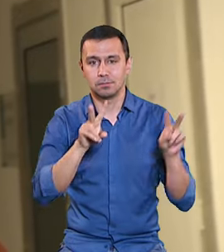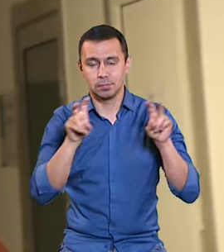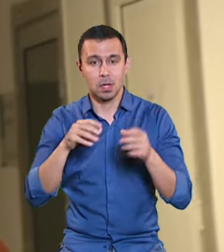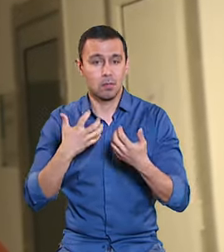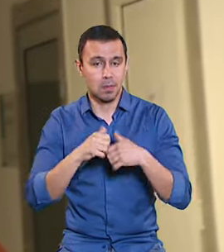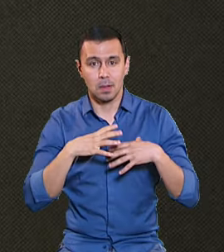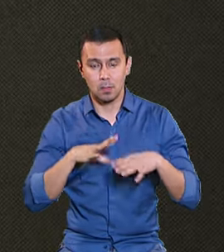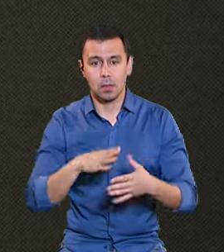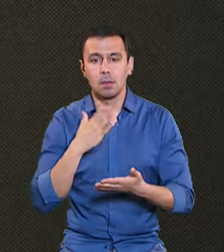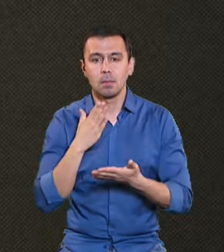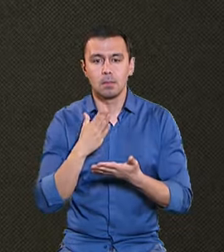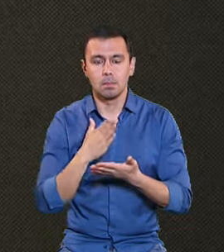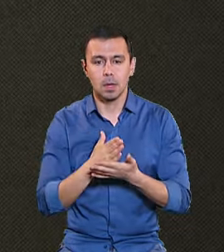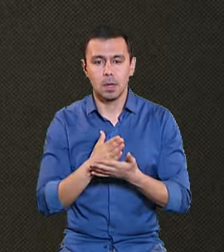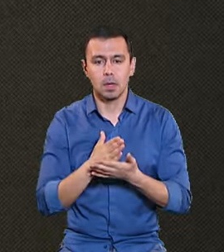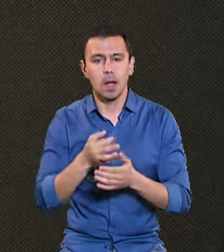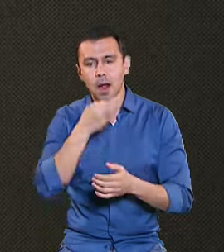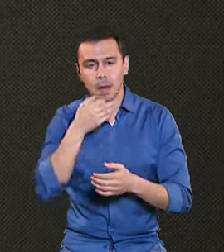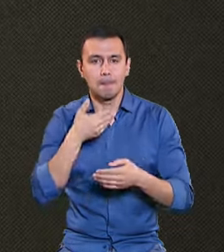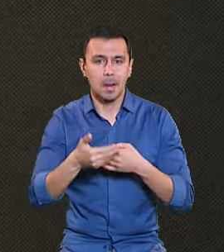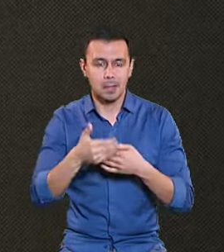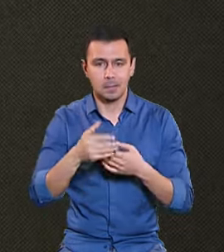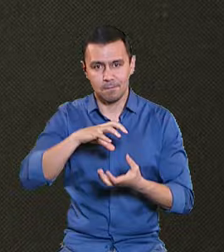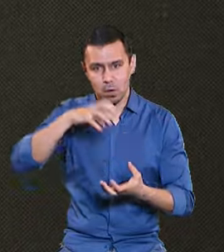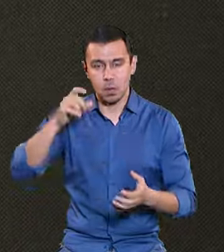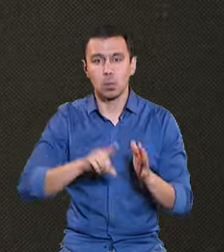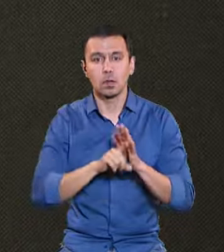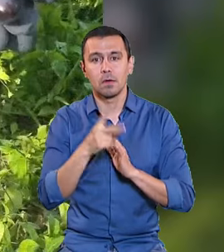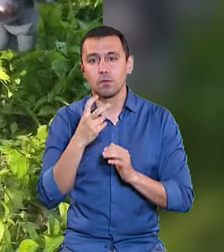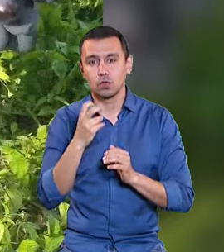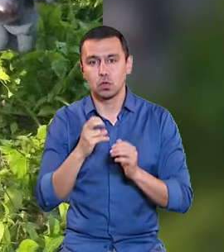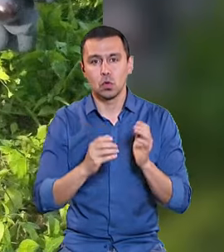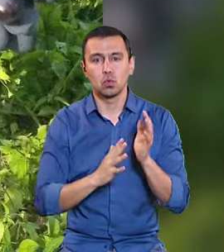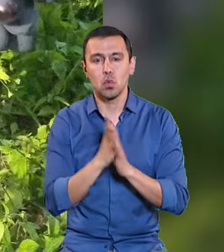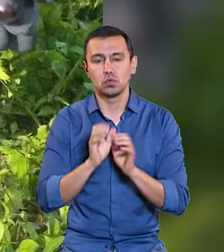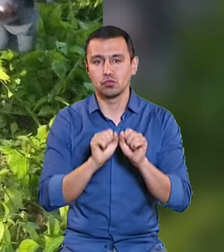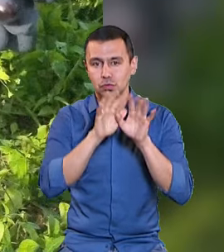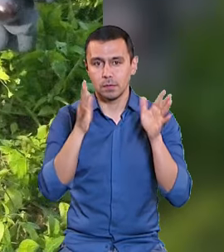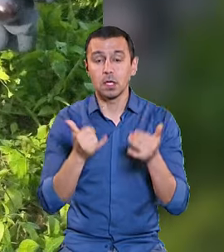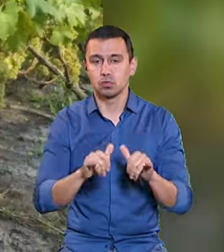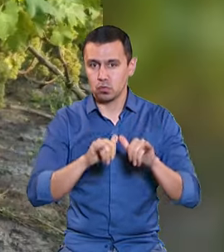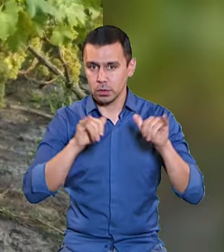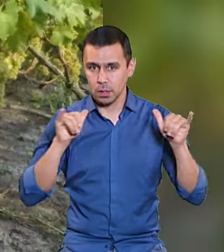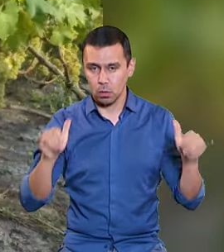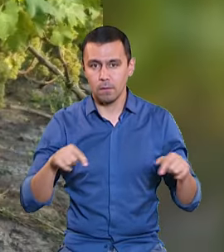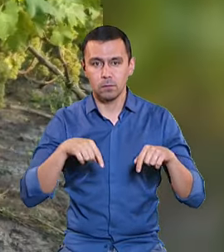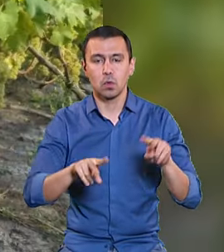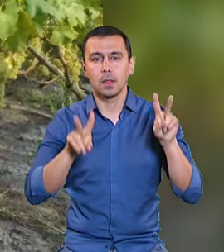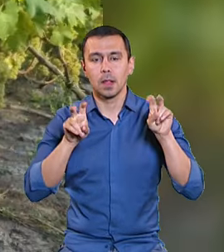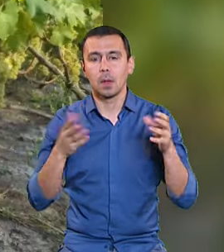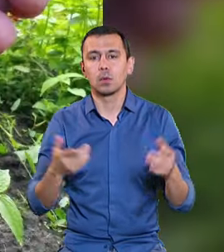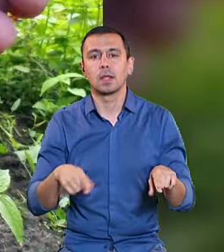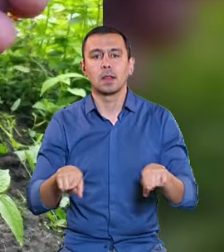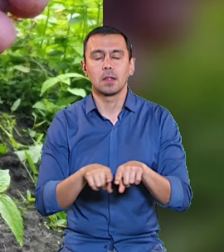та має від надранніх до найбільш пізніх термінів дозрівання. Починав із 200 кущів. Зараз розширюємось, коротше, в цю тему якось так